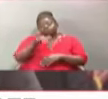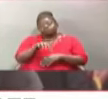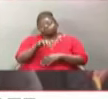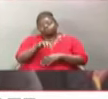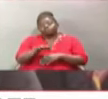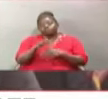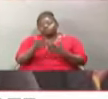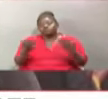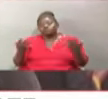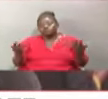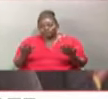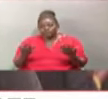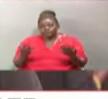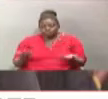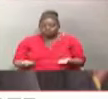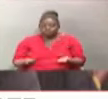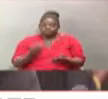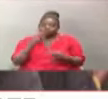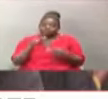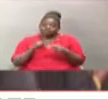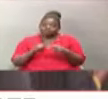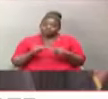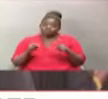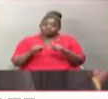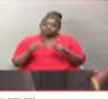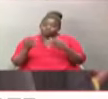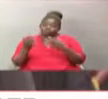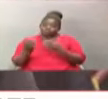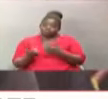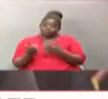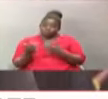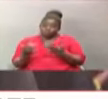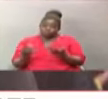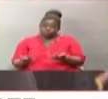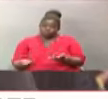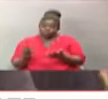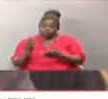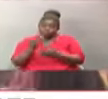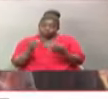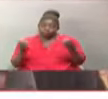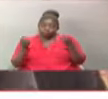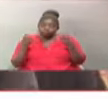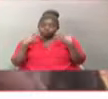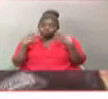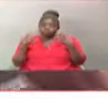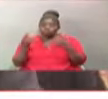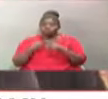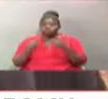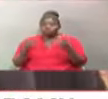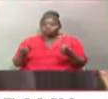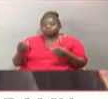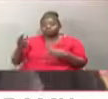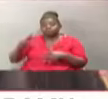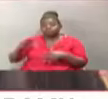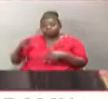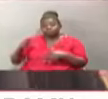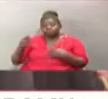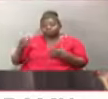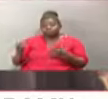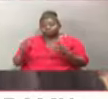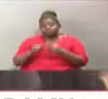buli wamu. So abo abatudde era balindiridde ezimu ku bus ezo ezimu ziva ate ku mazzi naye